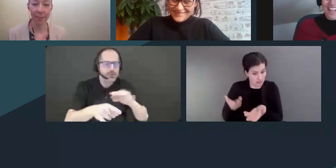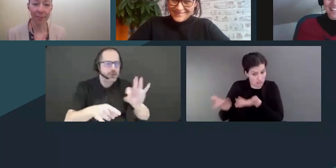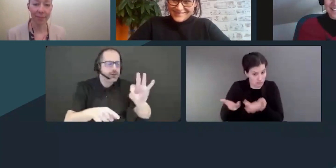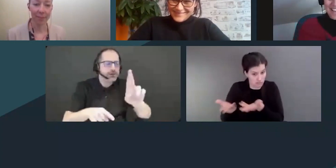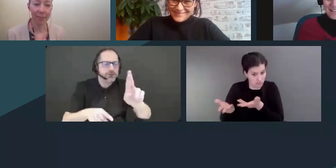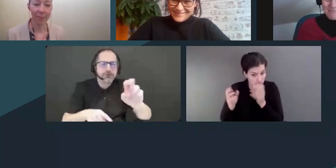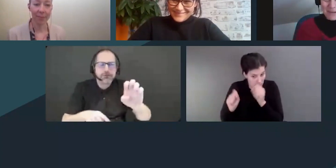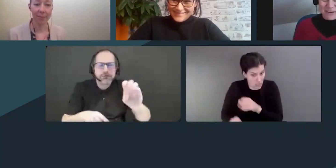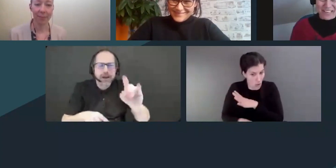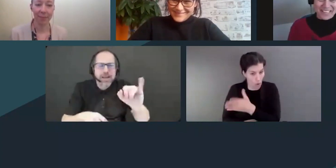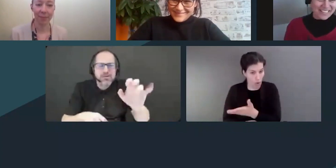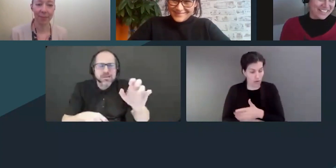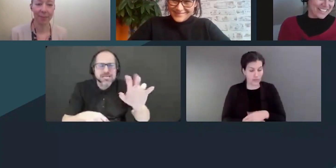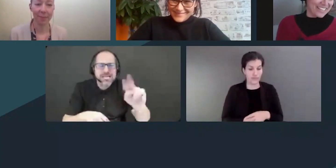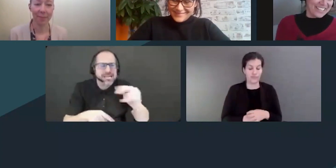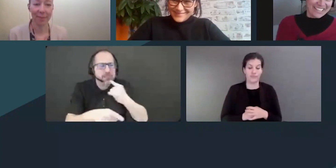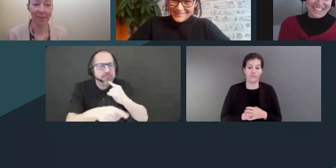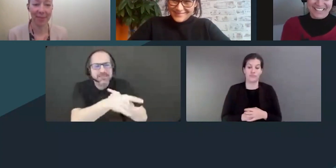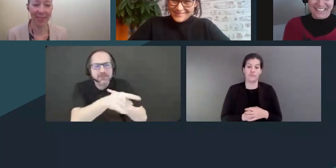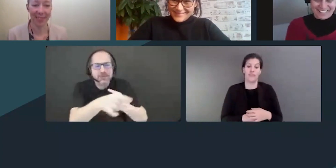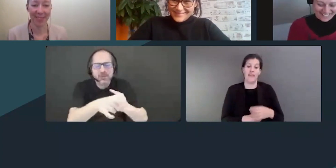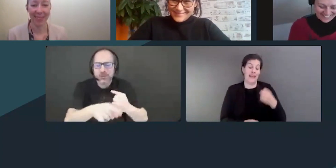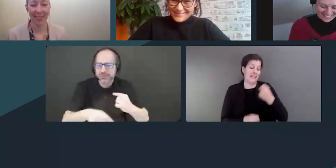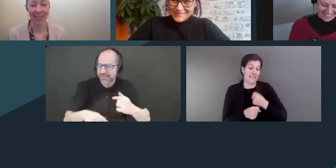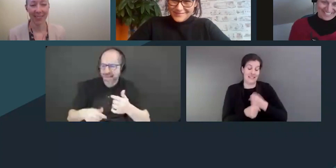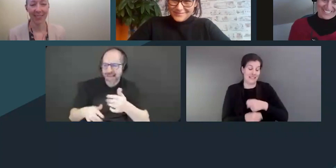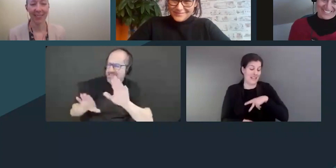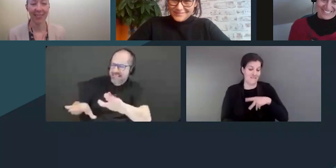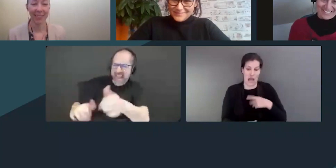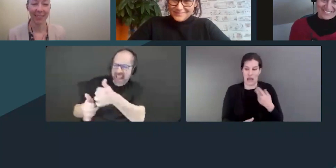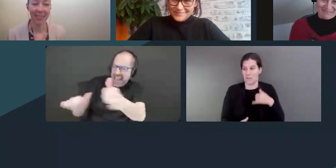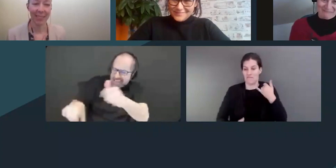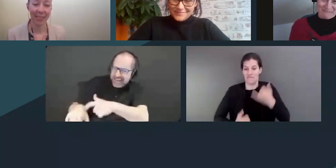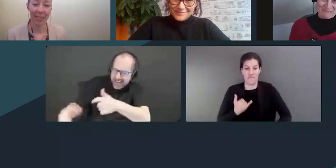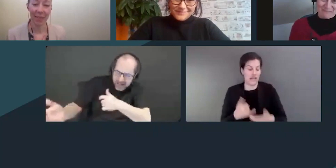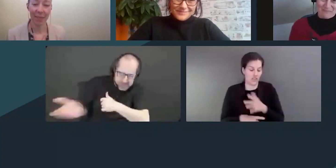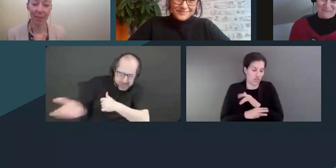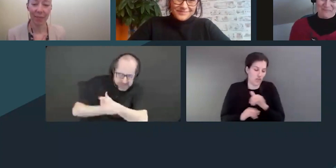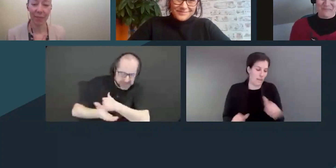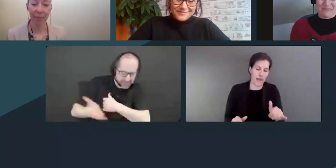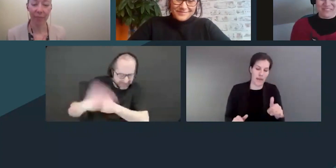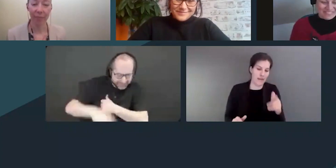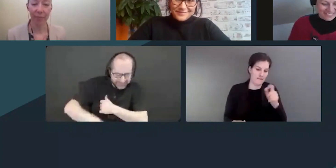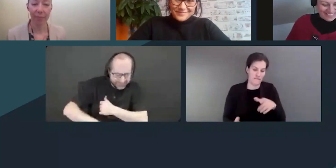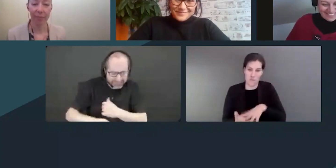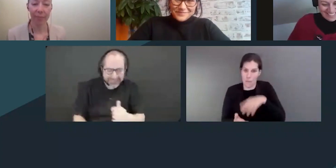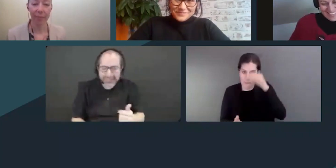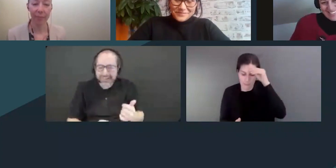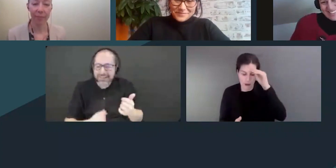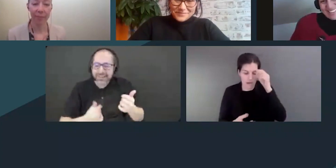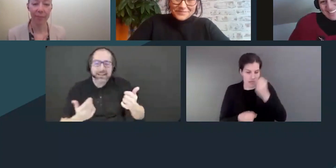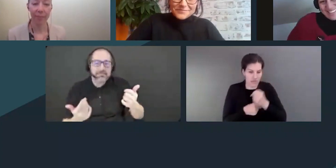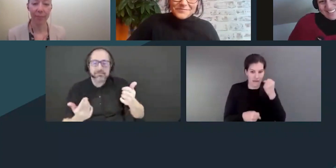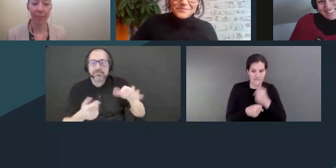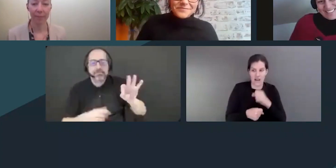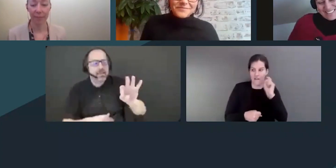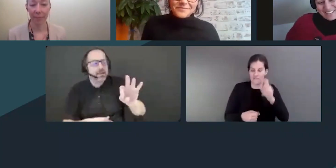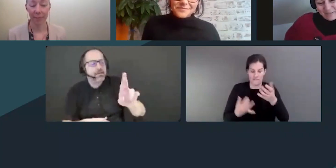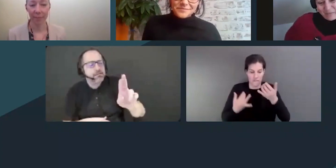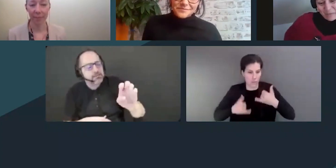moment, vous pouvez le faire. Oui, il y a des gens de Fredericton